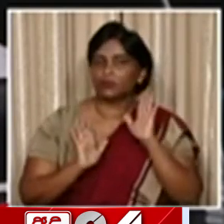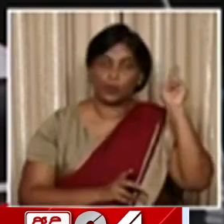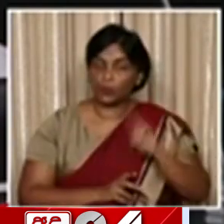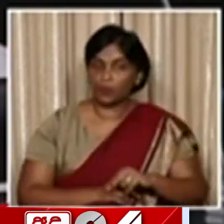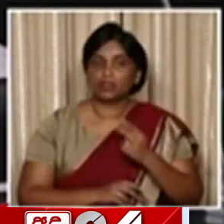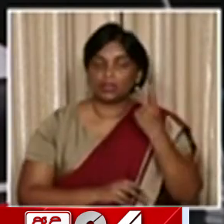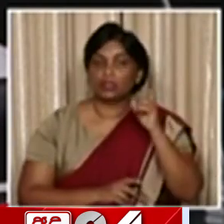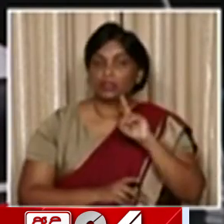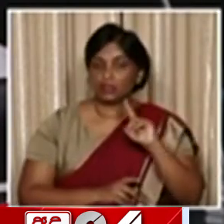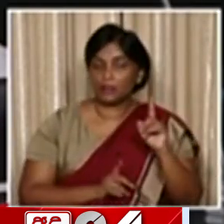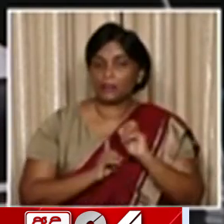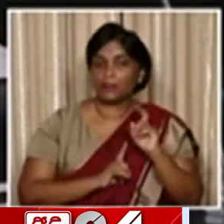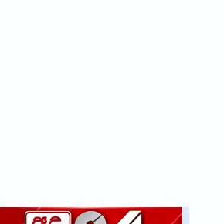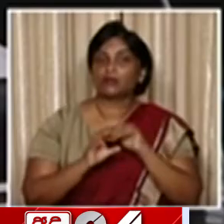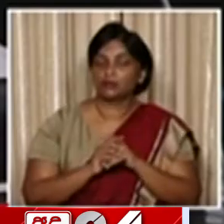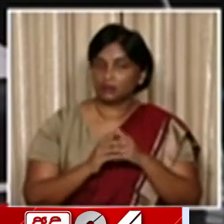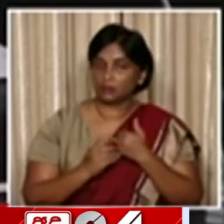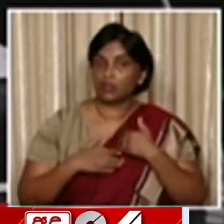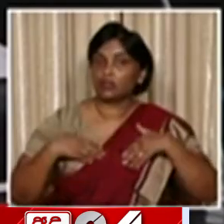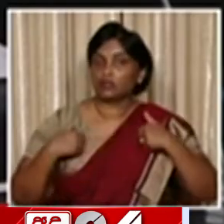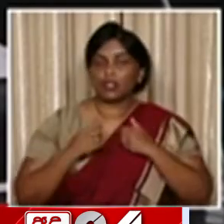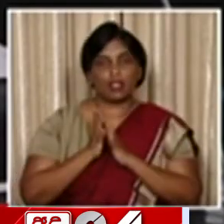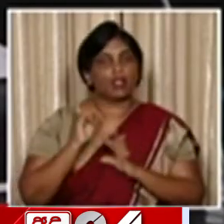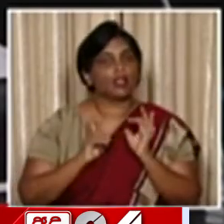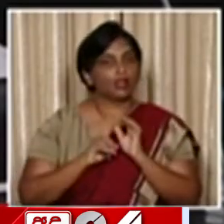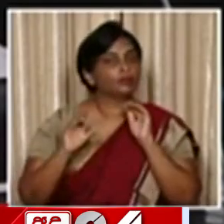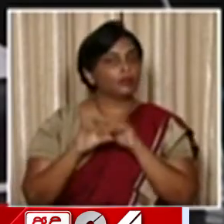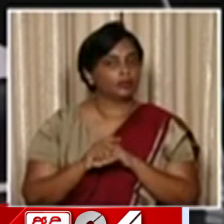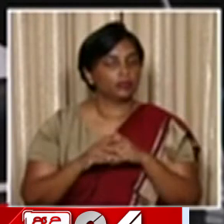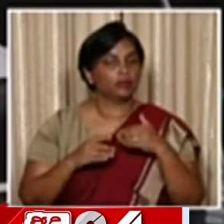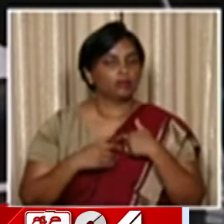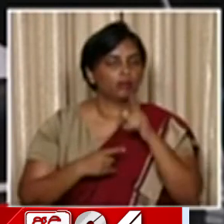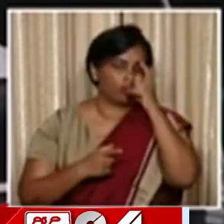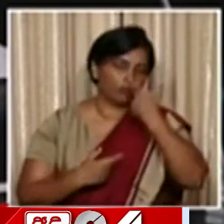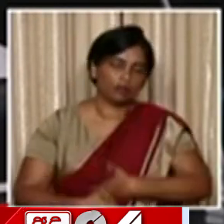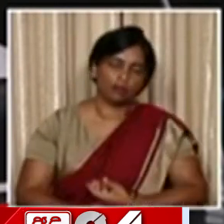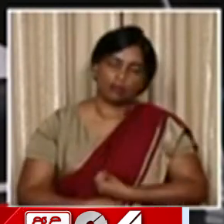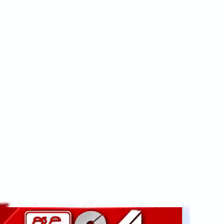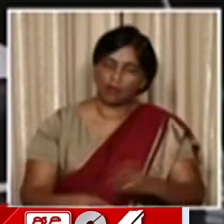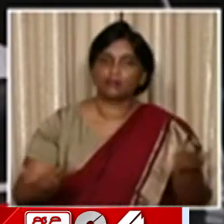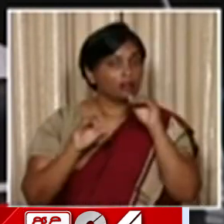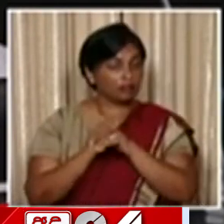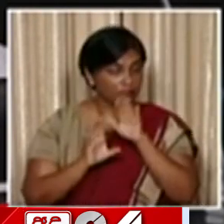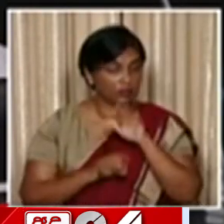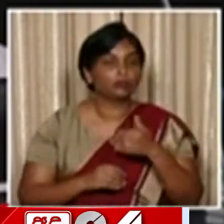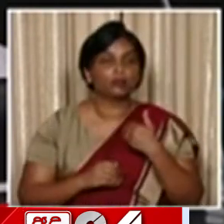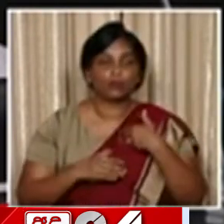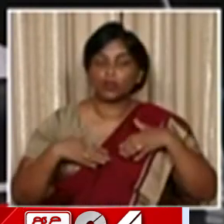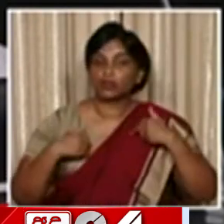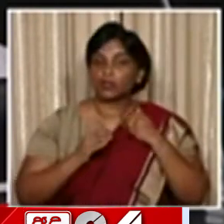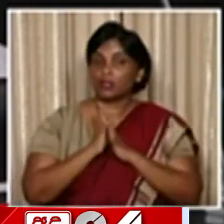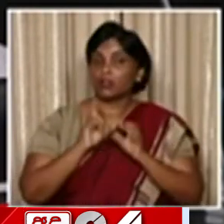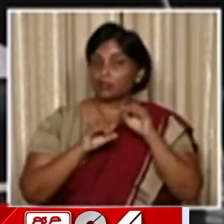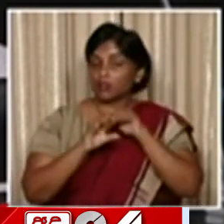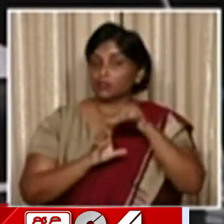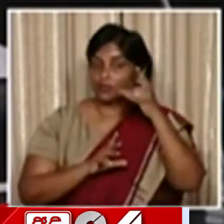මම 2010 පාර්ලිමේන්තුවේ මාව සෞඛ්‍ය අමාත්‍ය වරාෂයෙන් පත් කෙරුවේ මාව නැත්තටම නැති කරන්න මාව ඉවර කරන්න. හැබැයි මම සෞඛ්‍ය අමාත්‍ය වෙච්ච